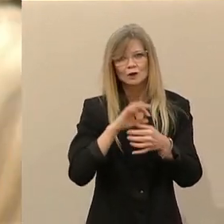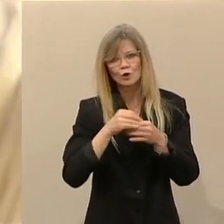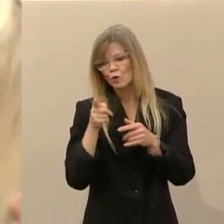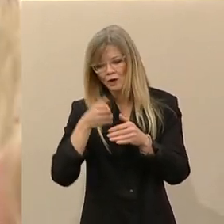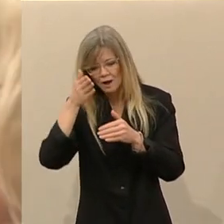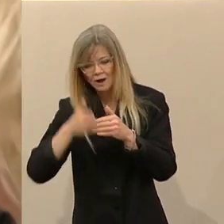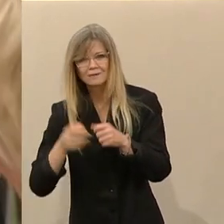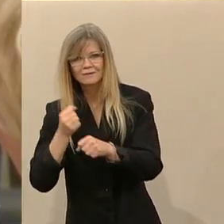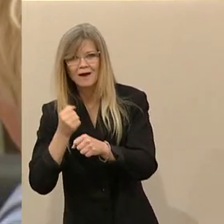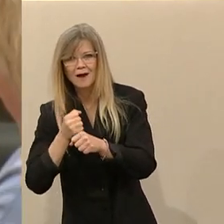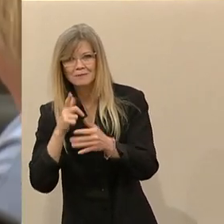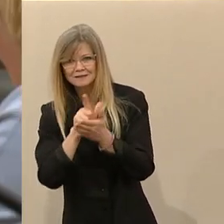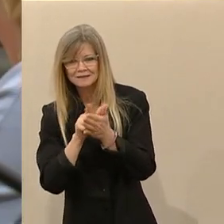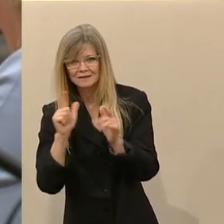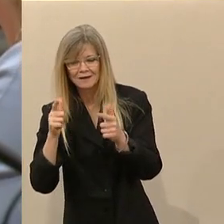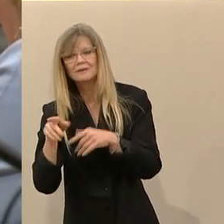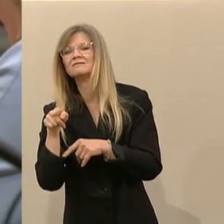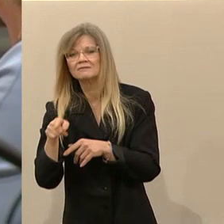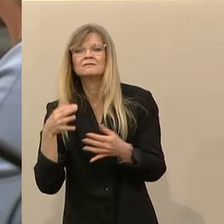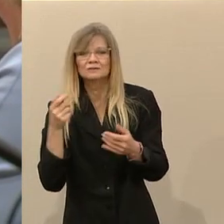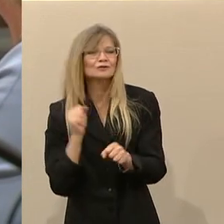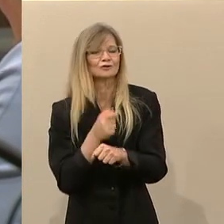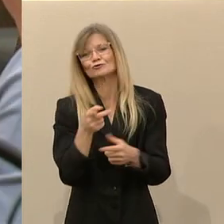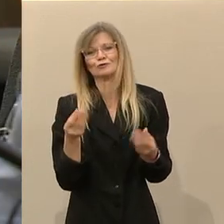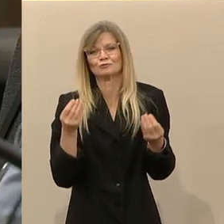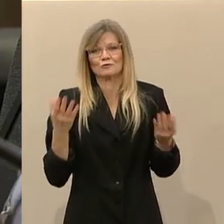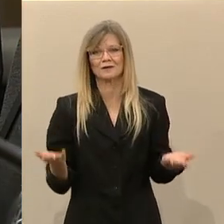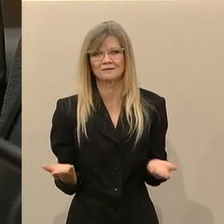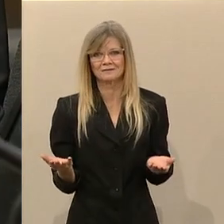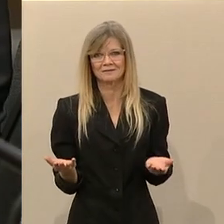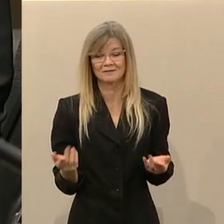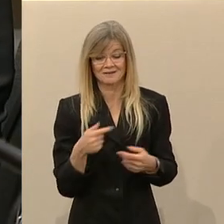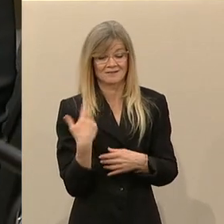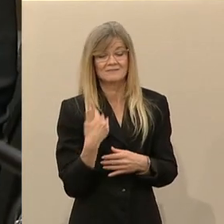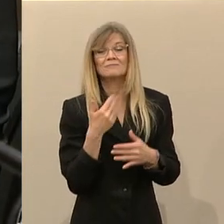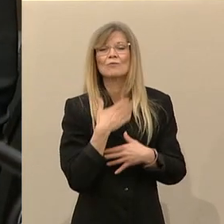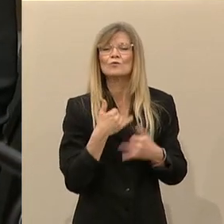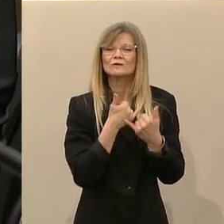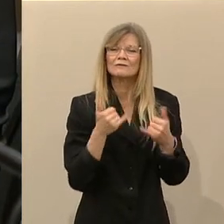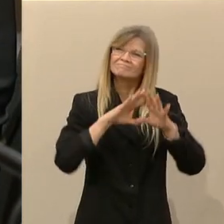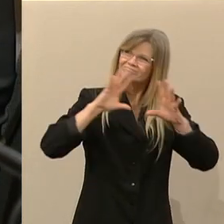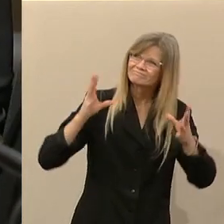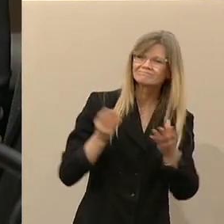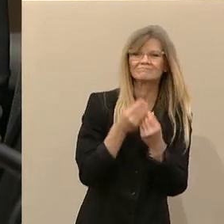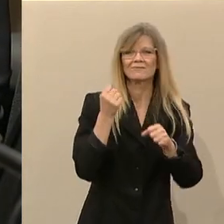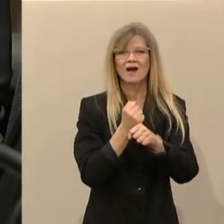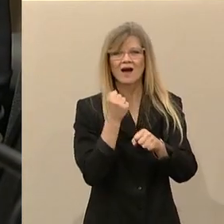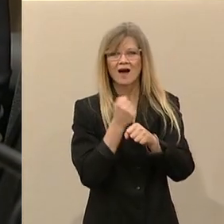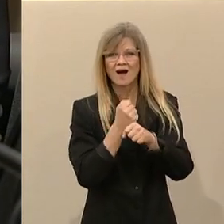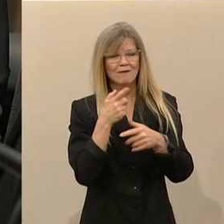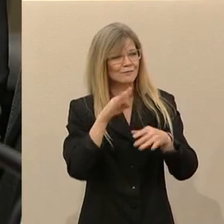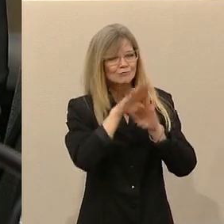Unsere Regierung sorgt mit einem umfangreichen und umsichtigen Arbeitsprogramm für zahlreiche arbeitsmarktpolitische